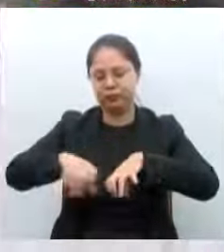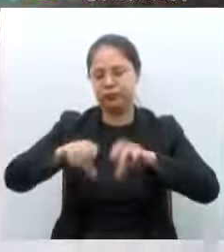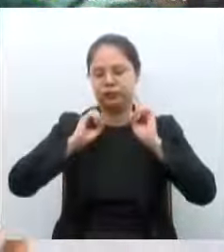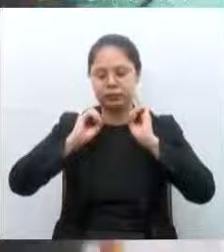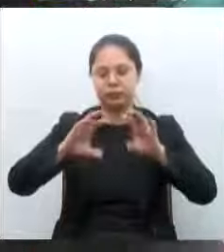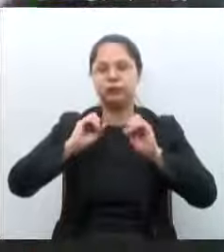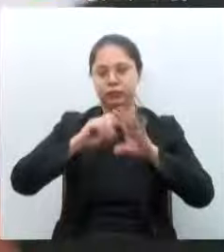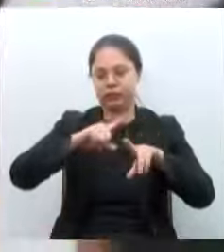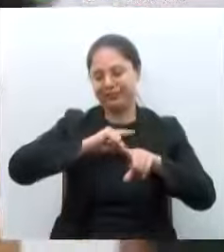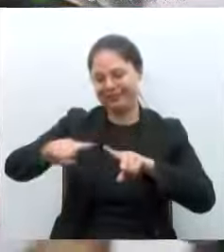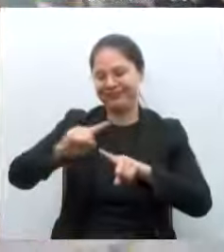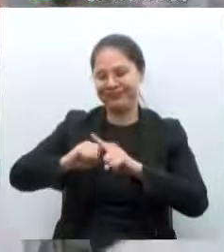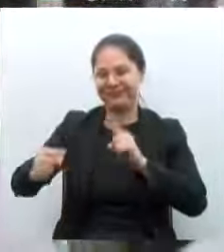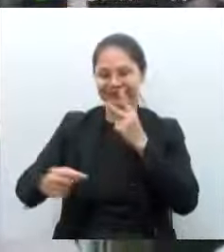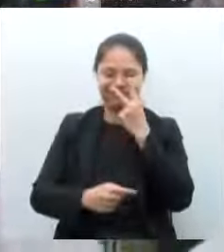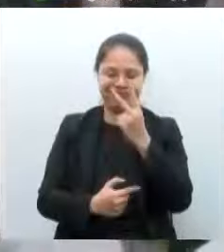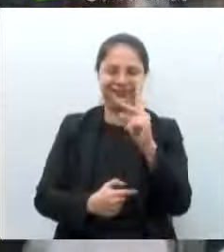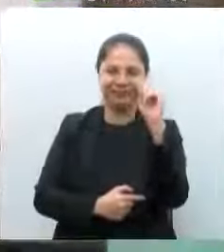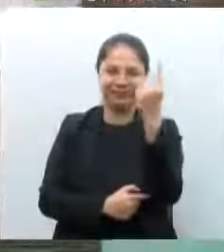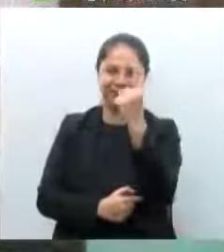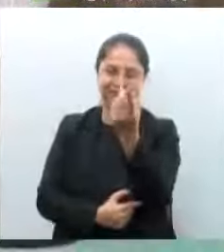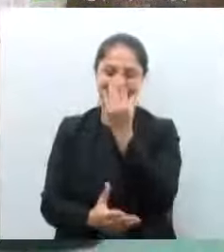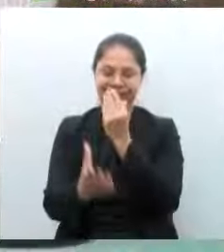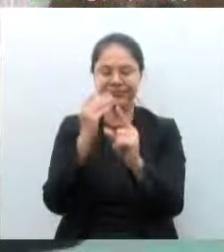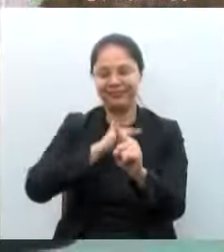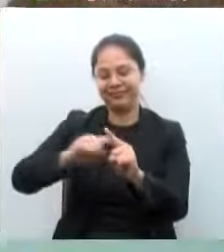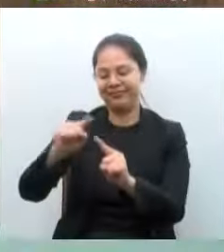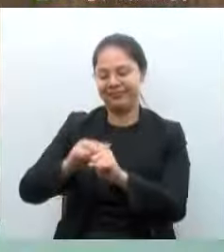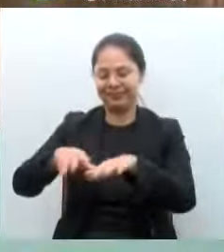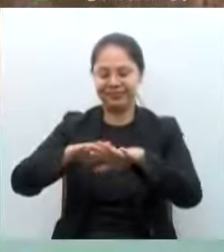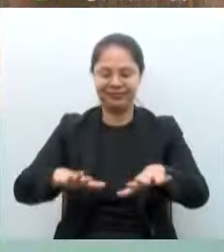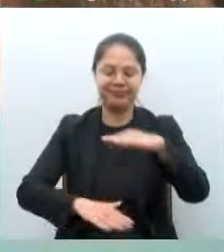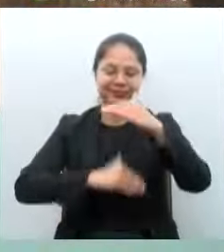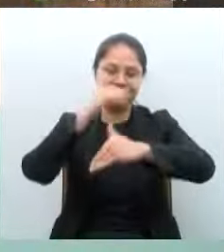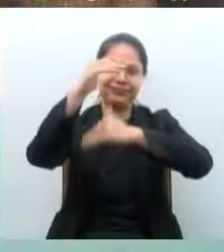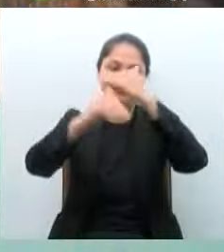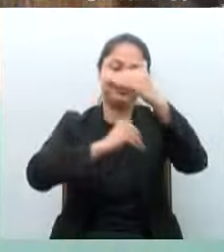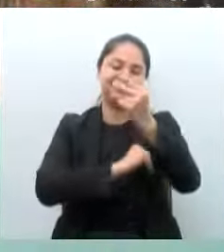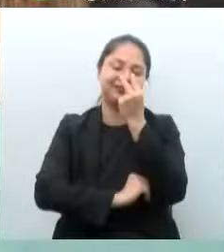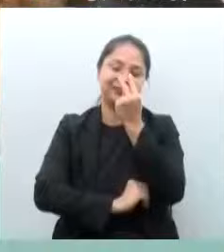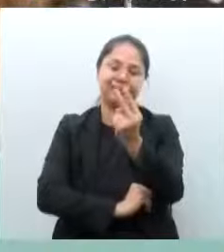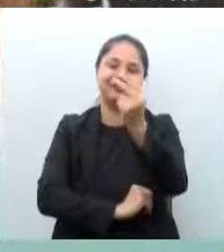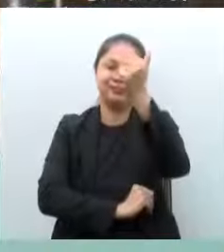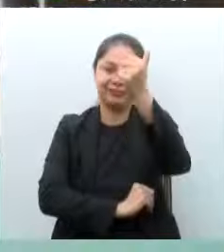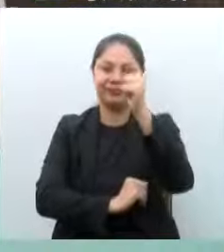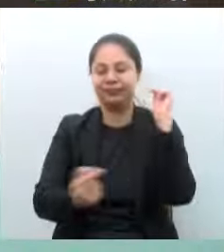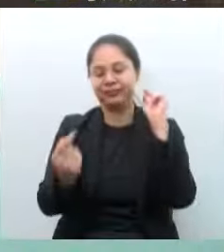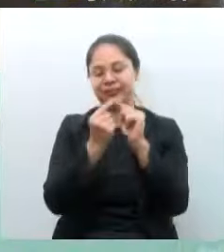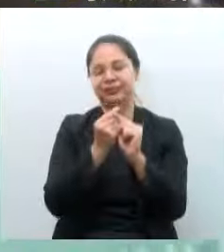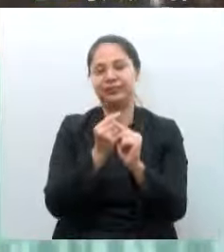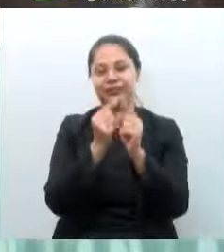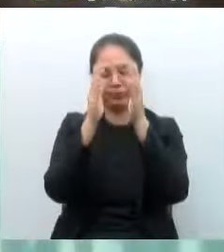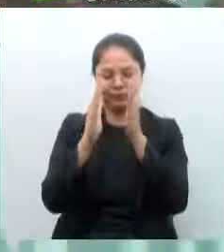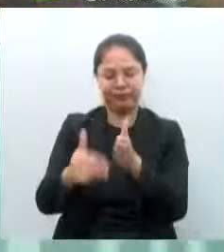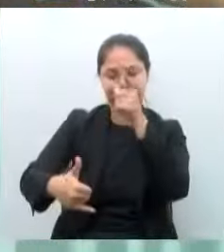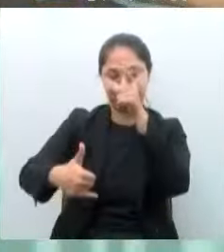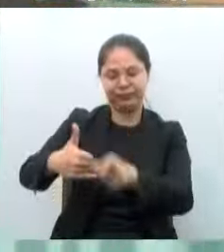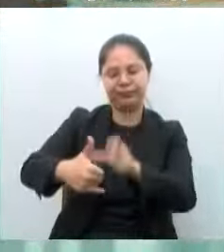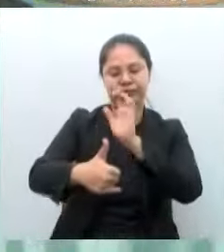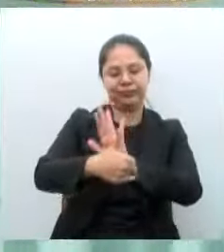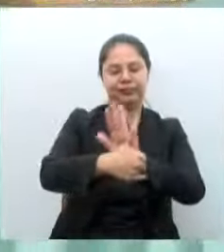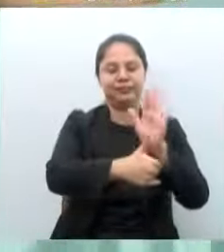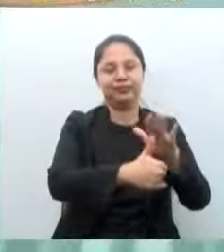อนให้ทันสมัยและมีความหลากหลายเพื่อพัฒนานักเรียนให้มีสมรรถนะที่สำคัญและพัฒนาคุณลักษณะอันพึงประสงค์ของนัก